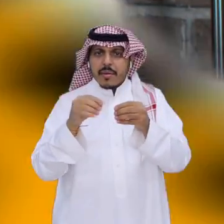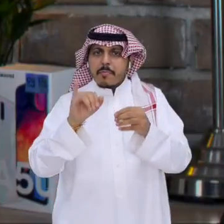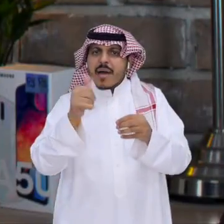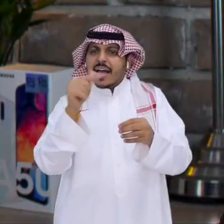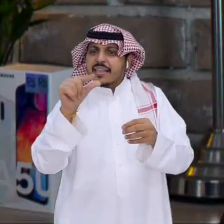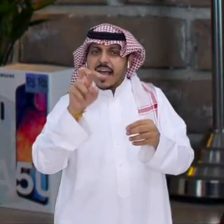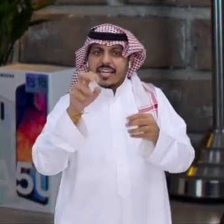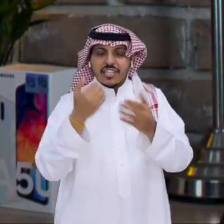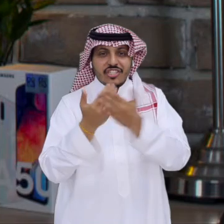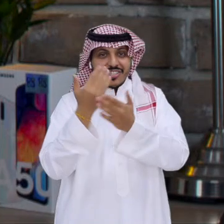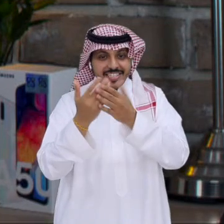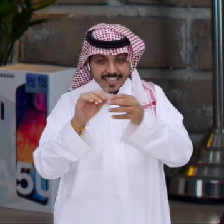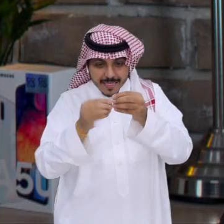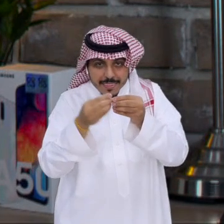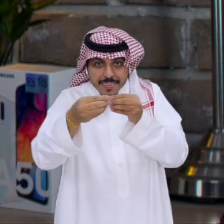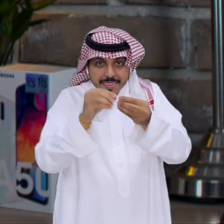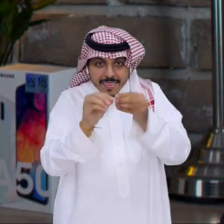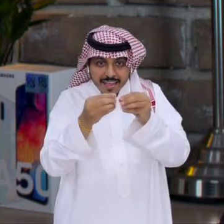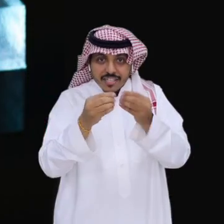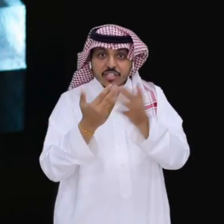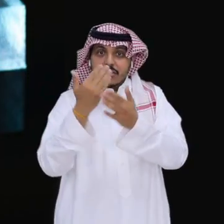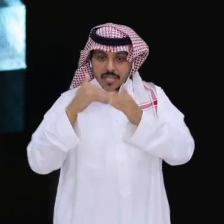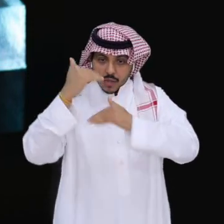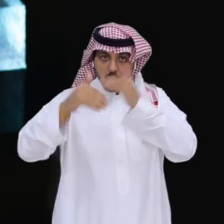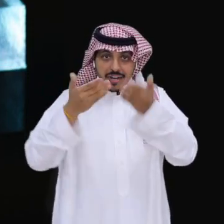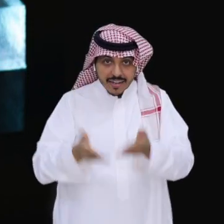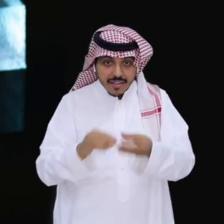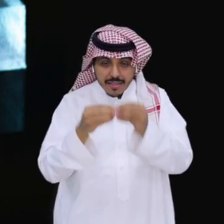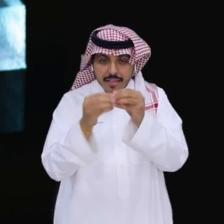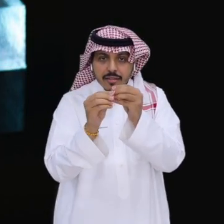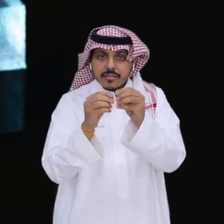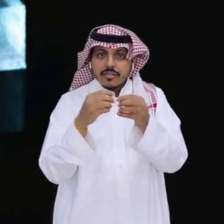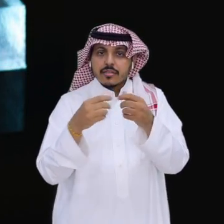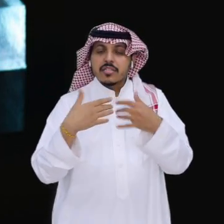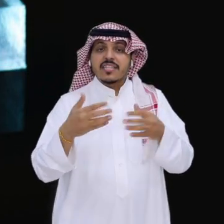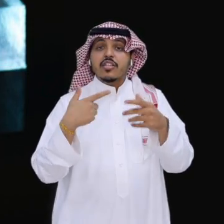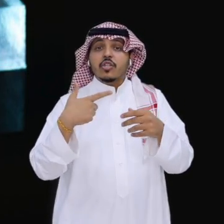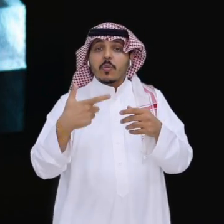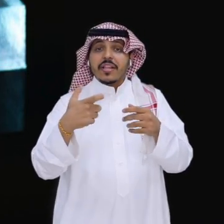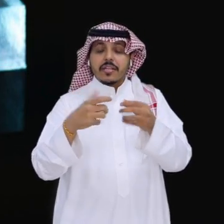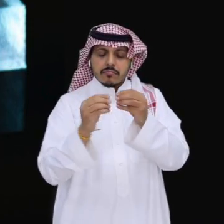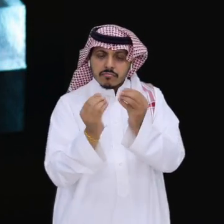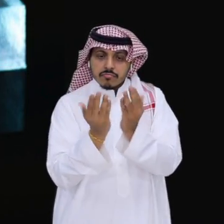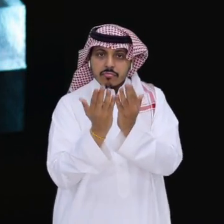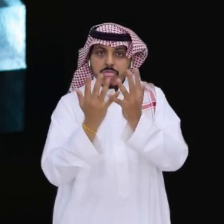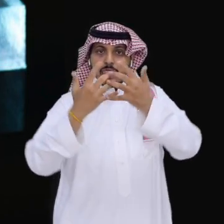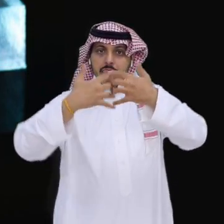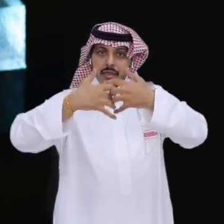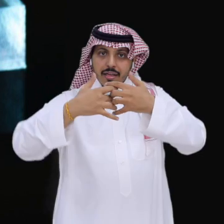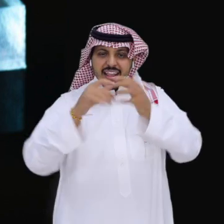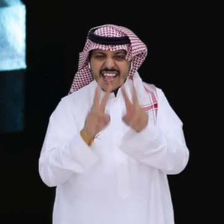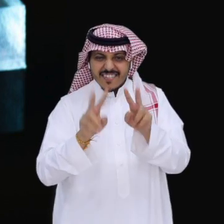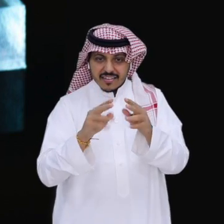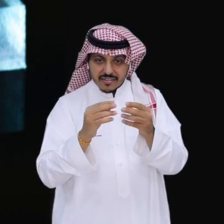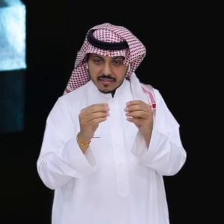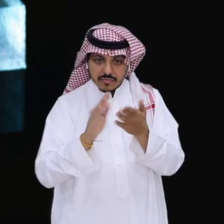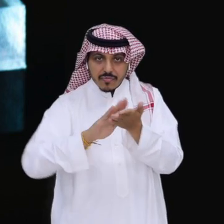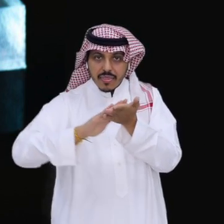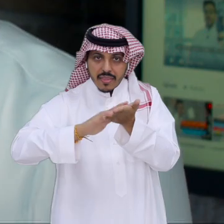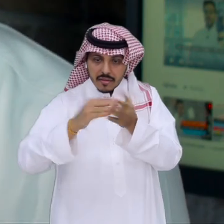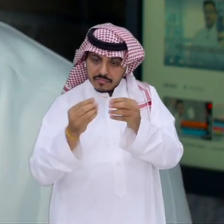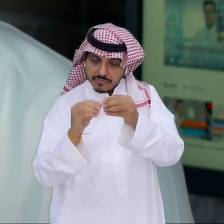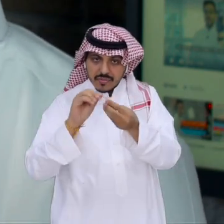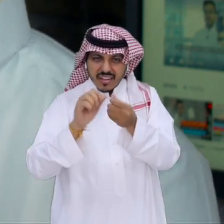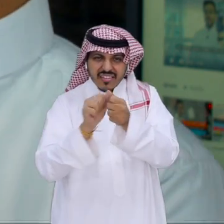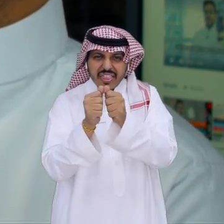العلماء تحت التطوير أكثر وأكثر. هذه المادة تساعد نفسها بأنها تعالج نفسها. كيف تعالج نفسها؟ لو جبت نفس قطعة